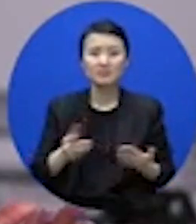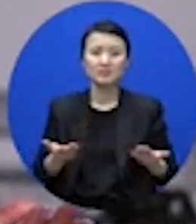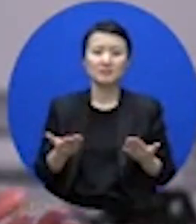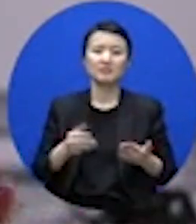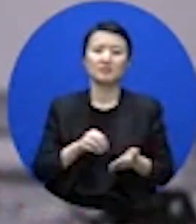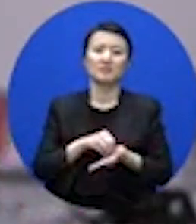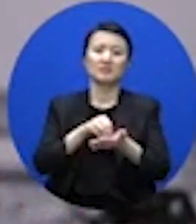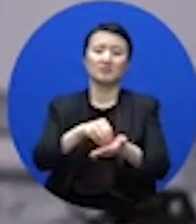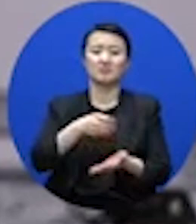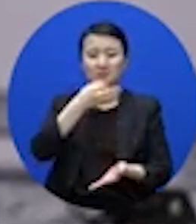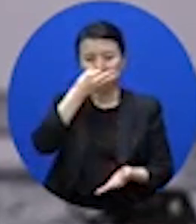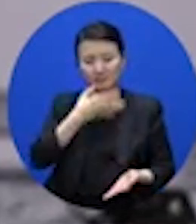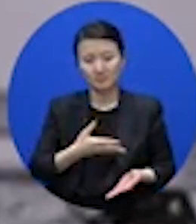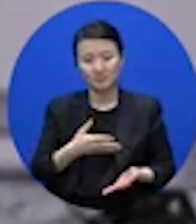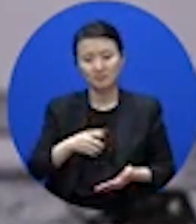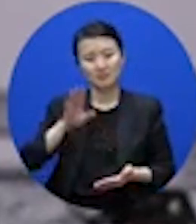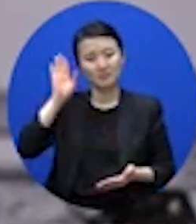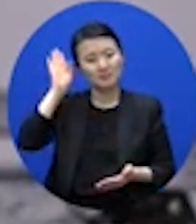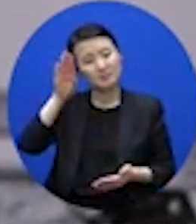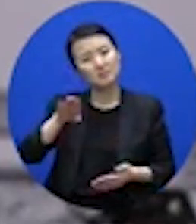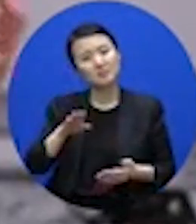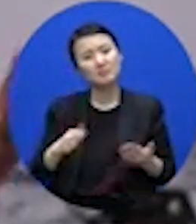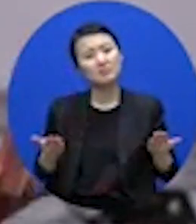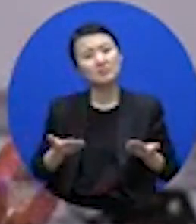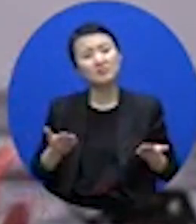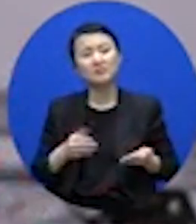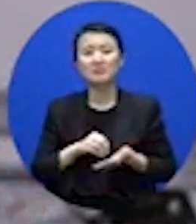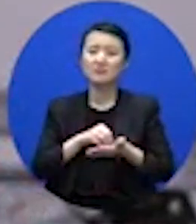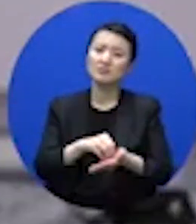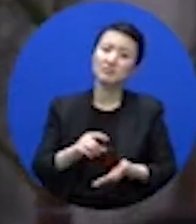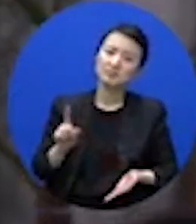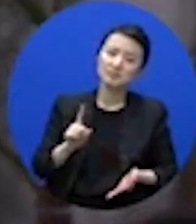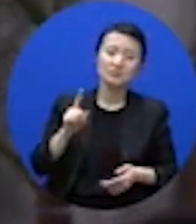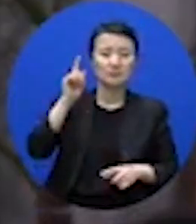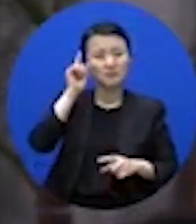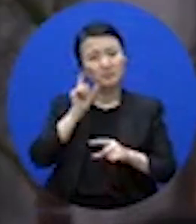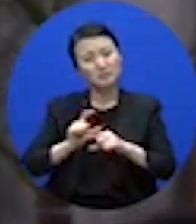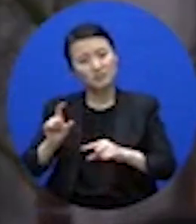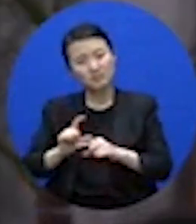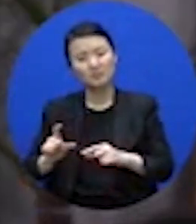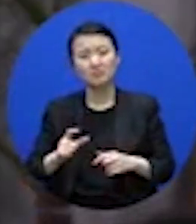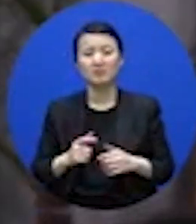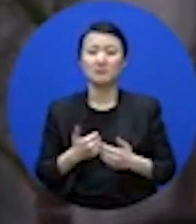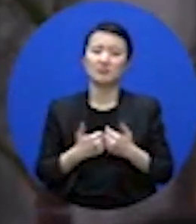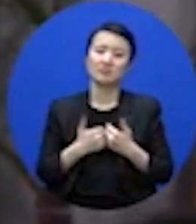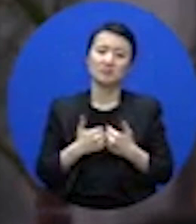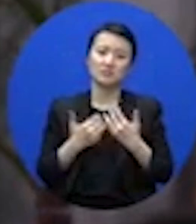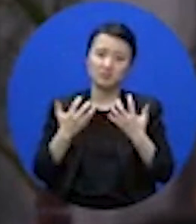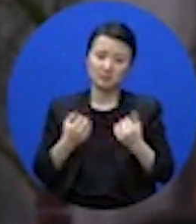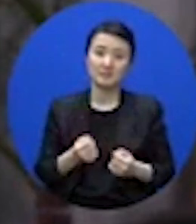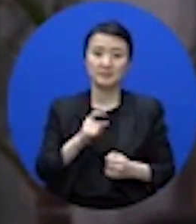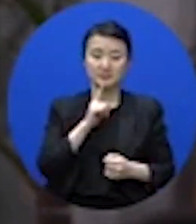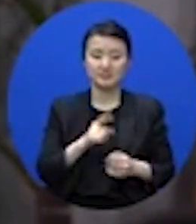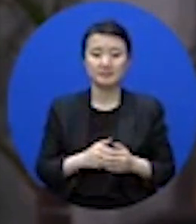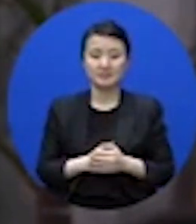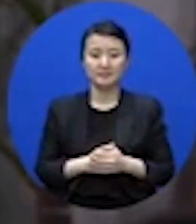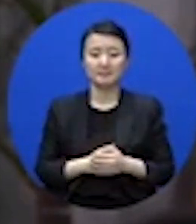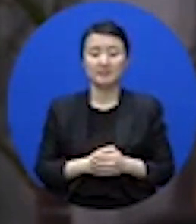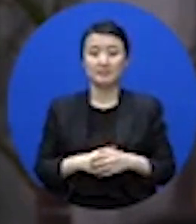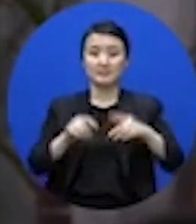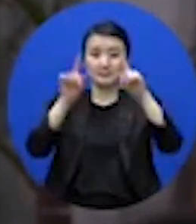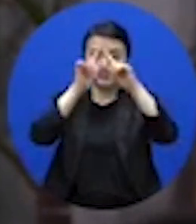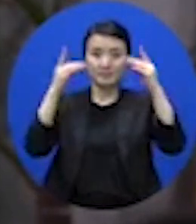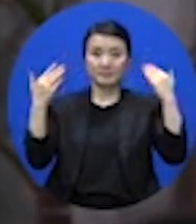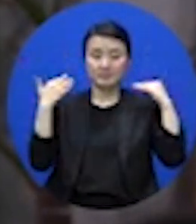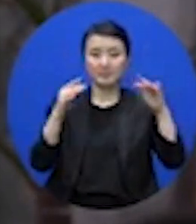취업이에요. 네, 진로에 대해서 상당히 많은 스트레스와 고민과 이런 갈등들을 하고 있어요. 그래서 많은 대학들이